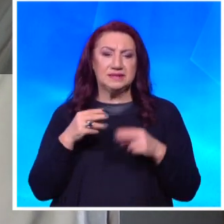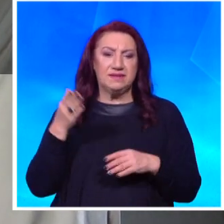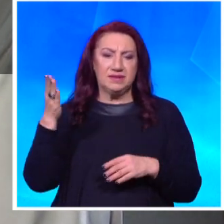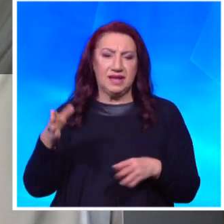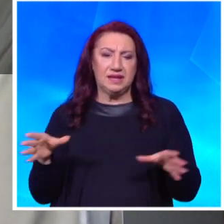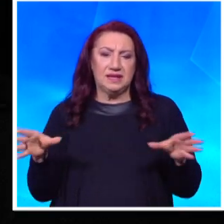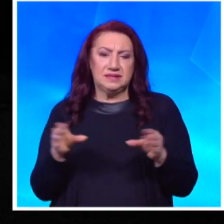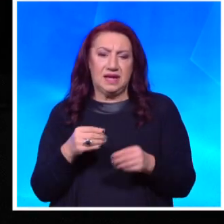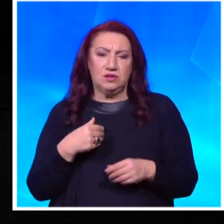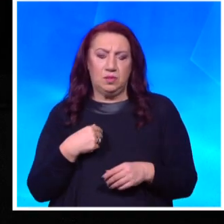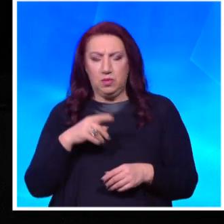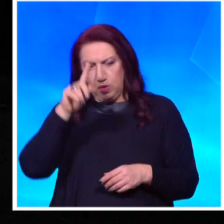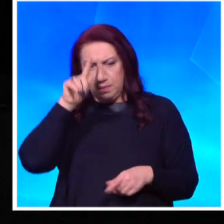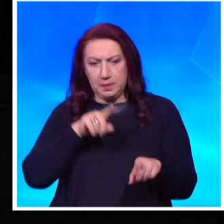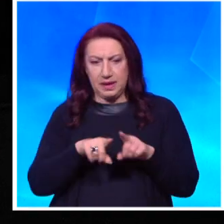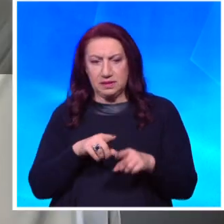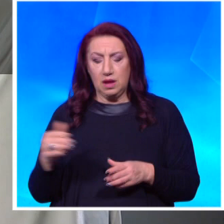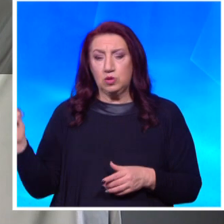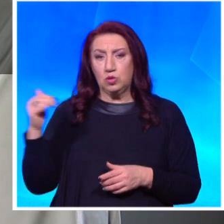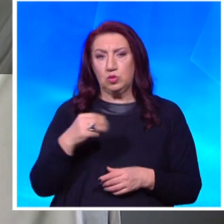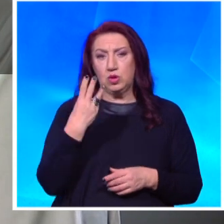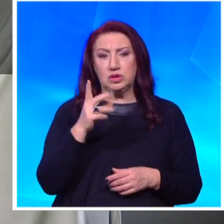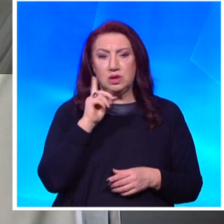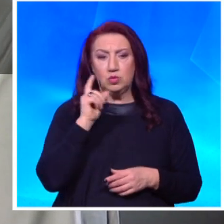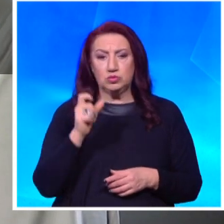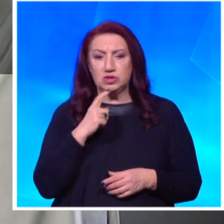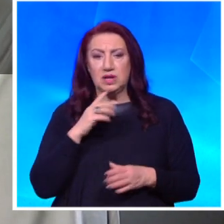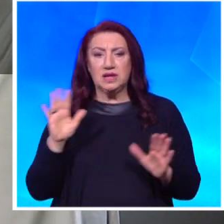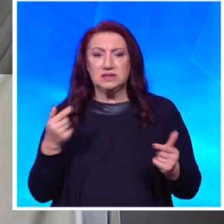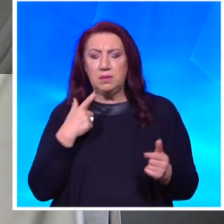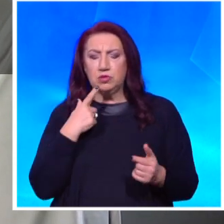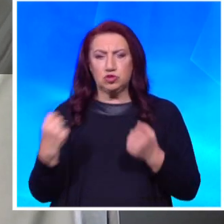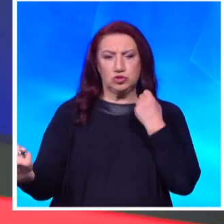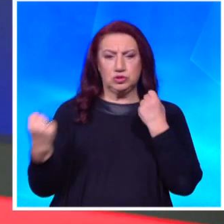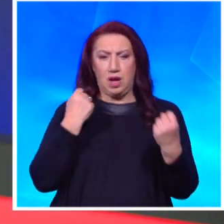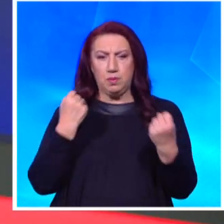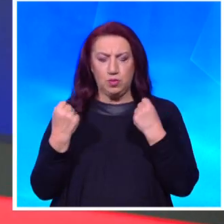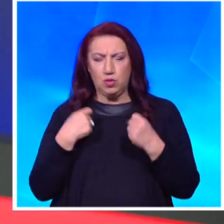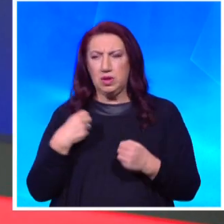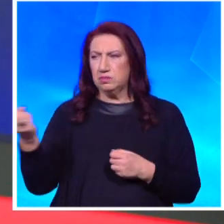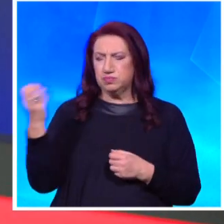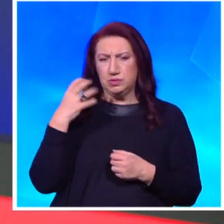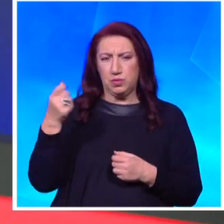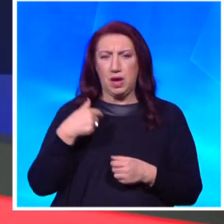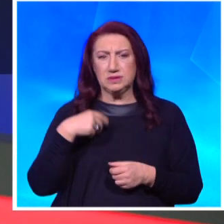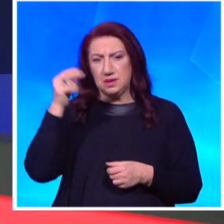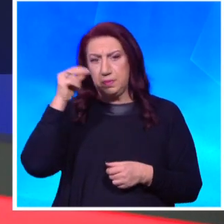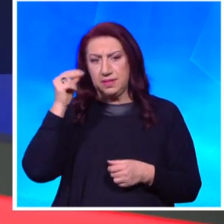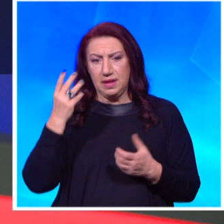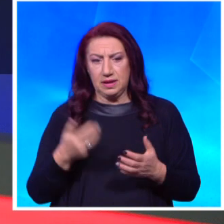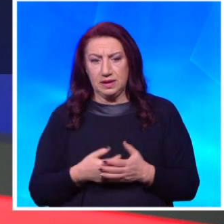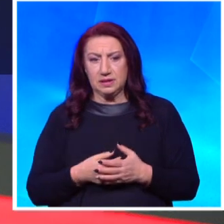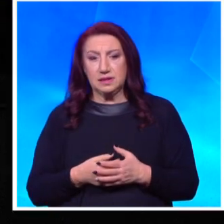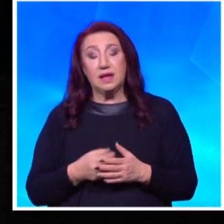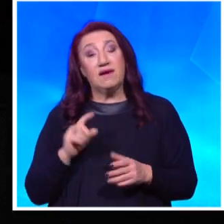мои приятелки, дойдоха 3 човека и почнаха да ме нападат, че съм българин. Само словесно? Само